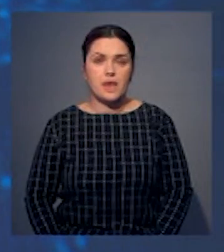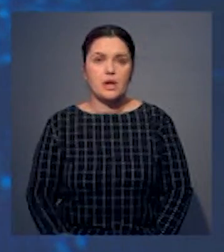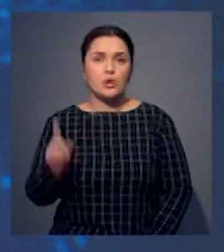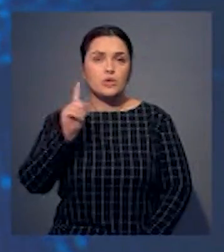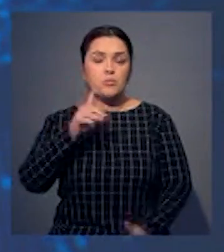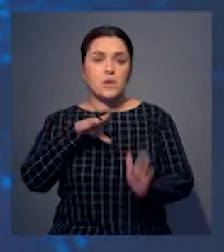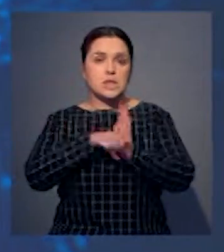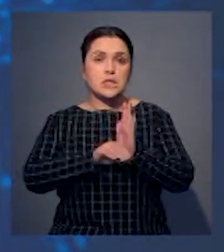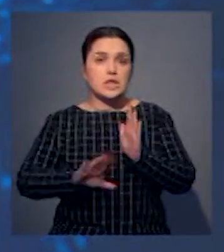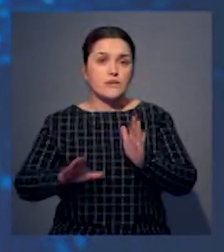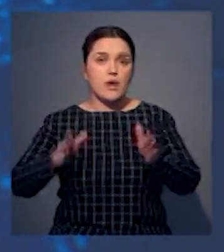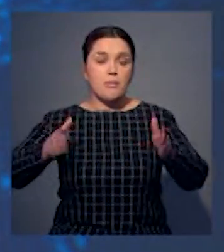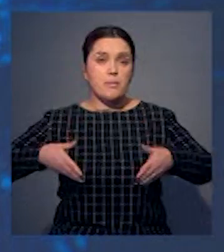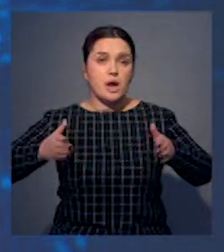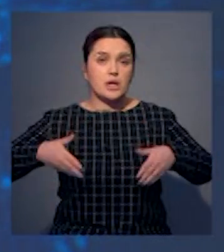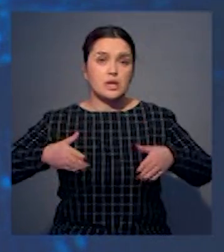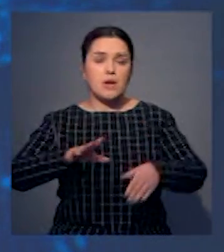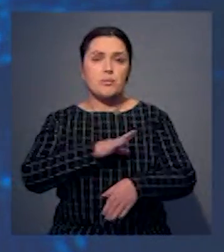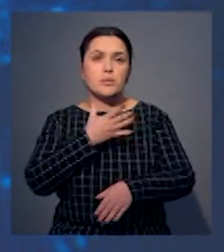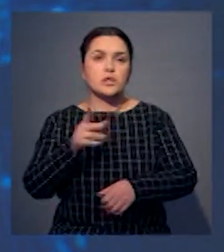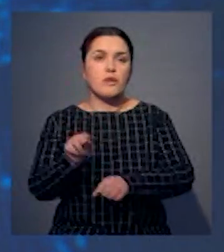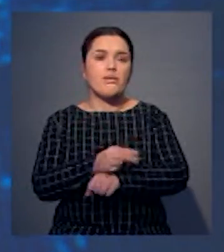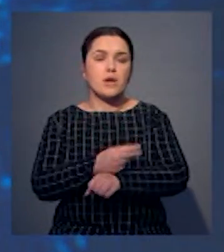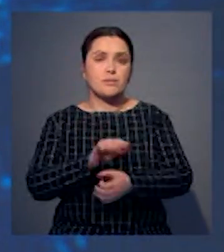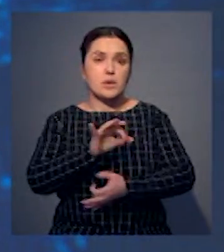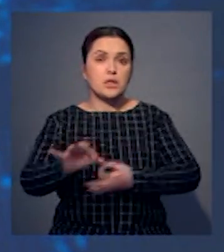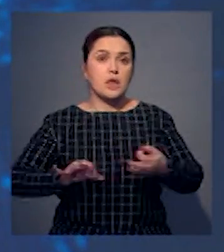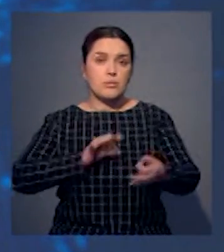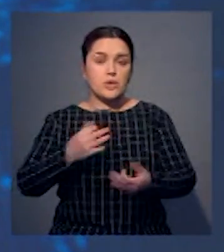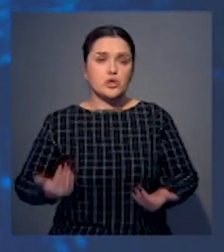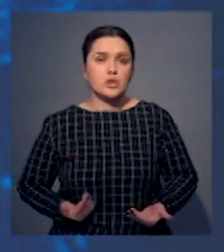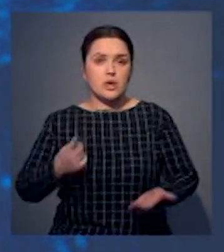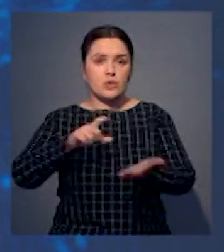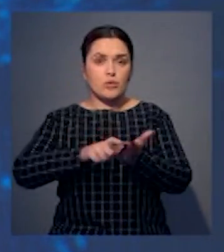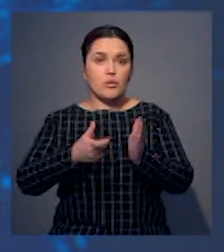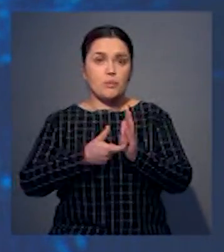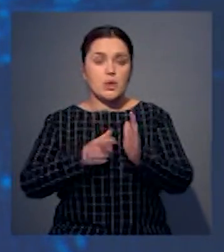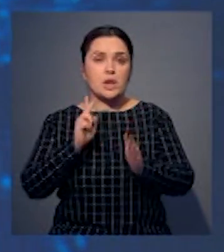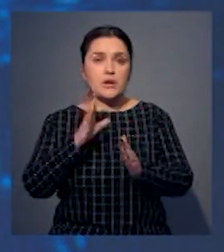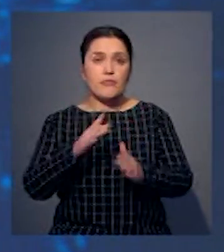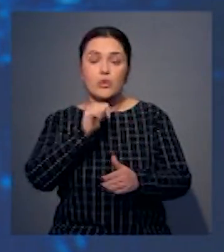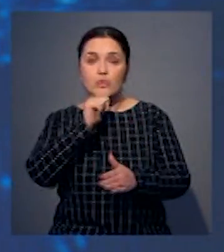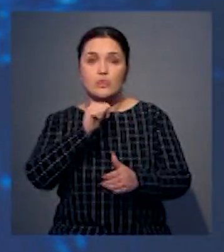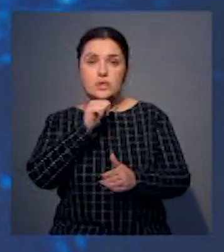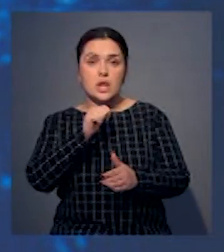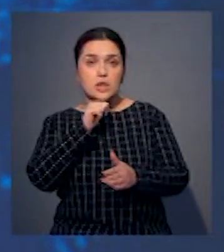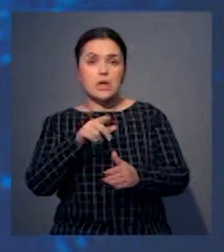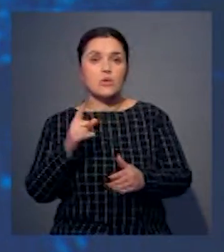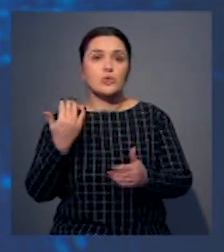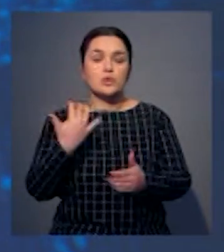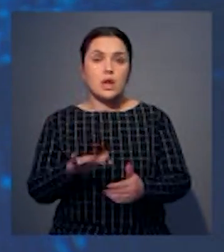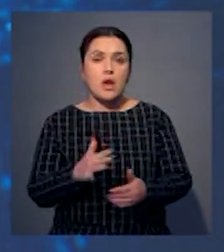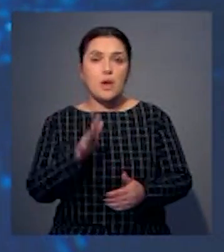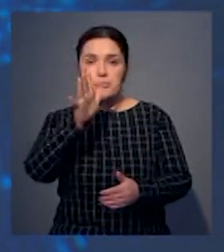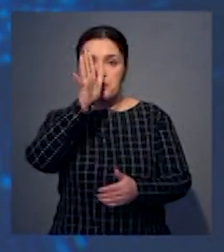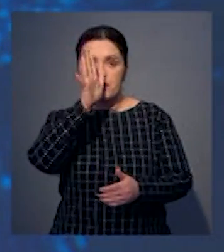Чтобы не ночевать в подъездах, бывшие воспитанники детских домов вынуждены жить в однокомнатной квартире в Костанае. В таких условиях ребята находятся